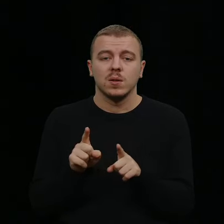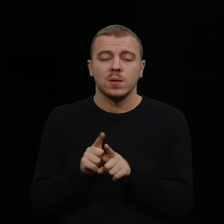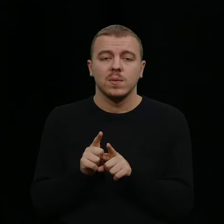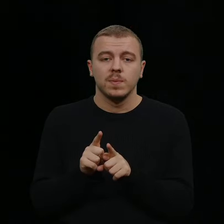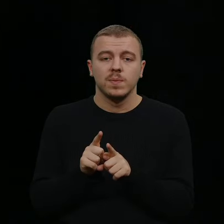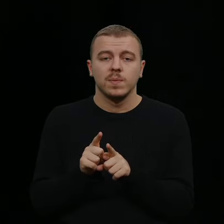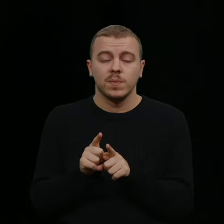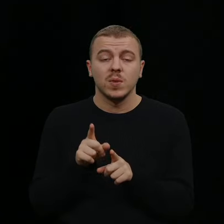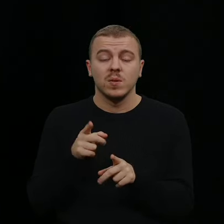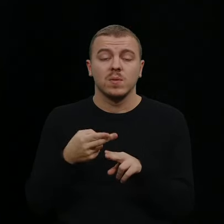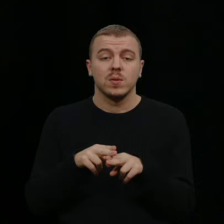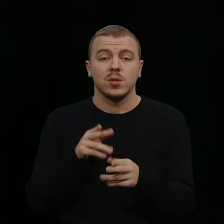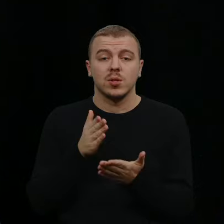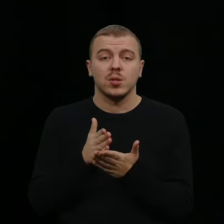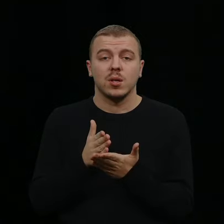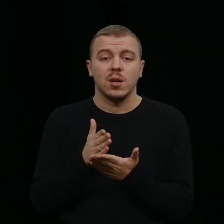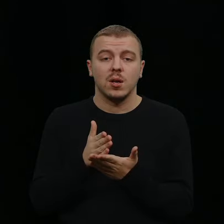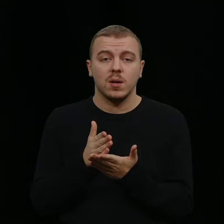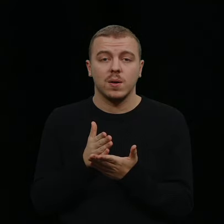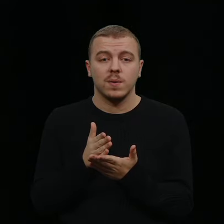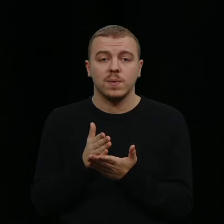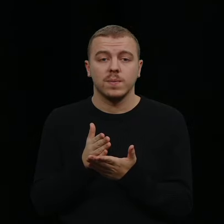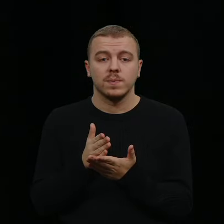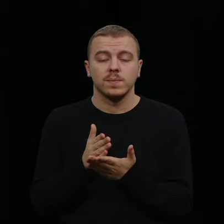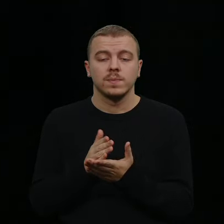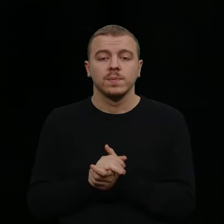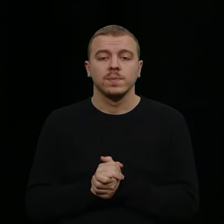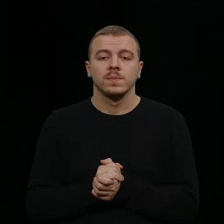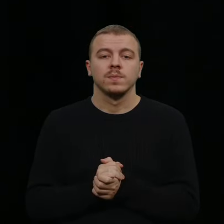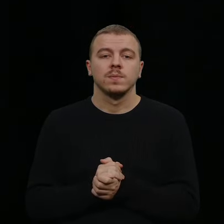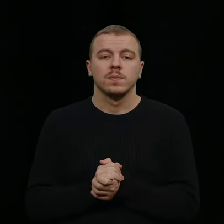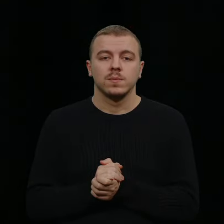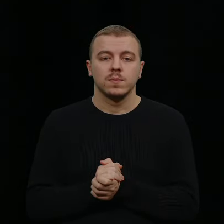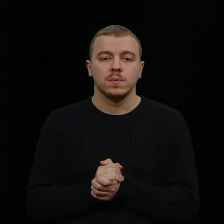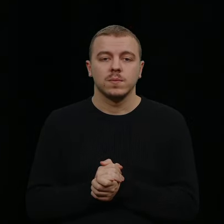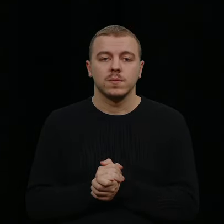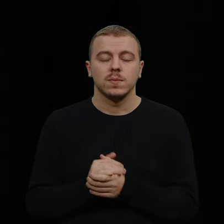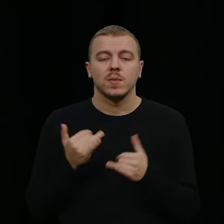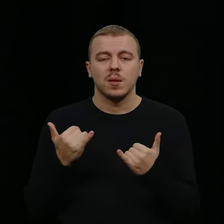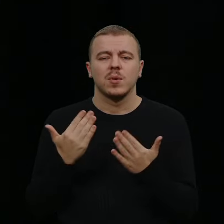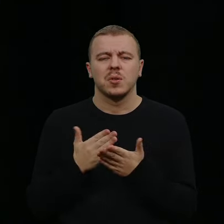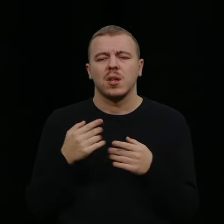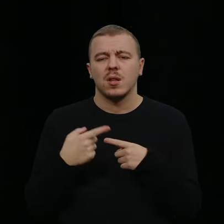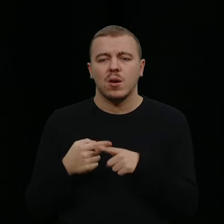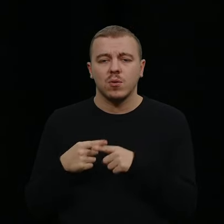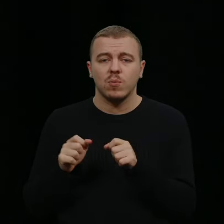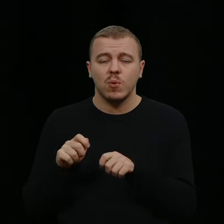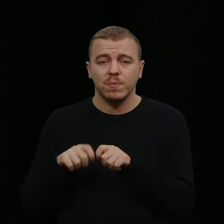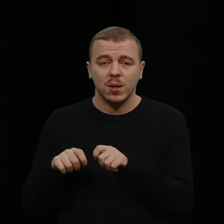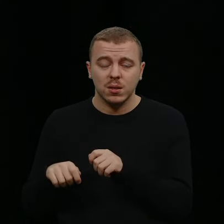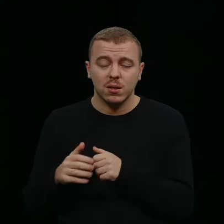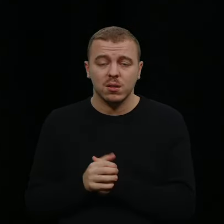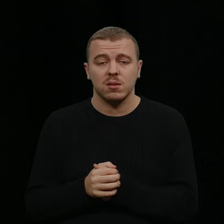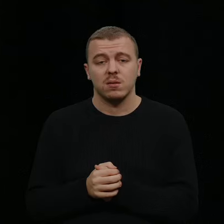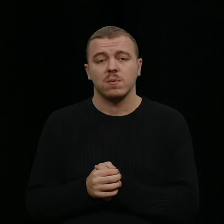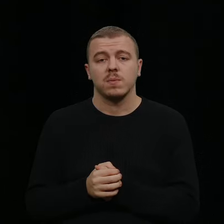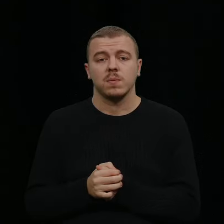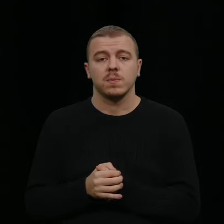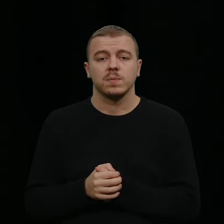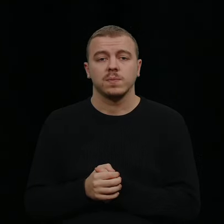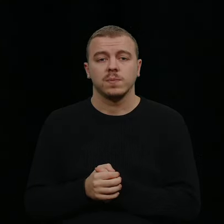yra, reiškia, netgi dabar šiuolaikinės ir techninės priemonės, kaip tai galima